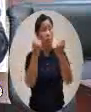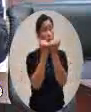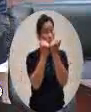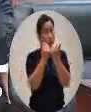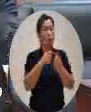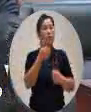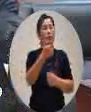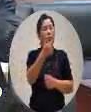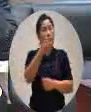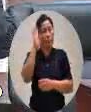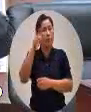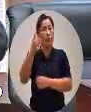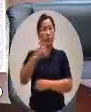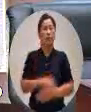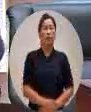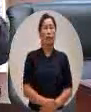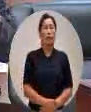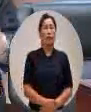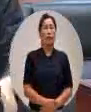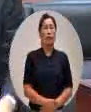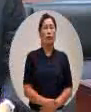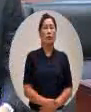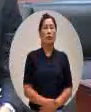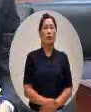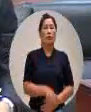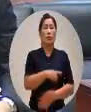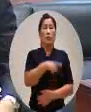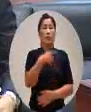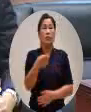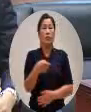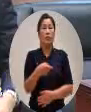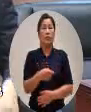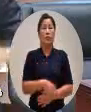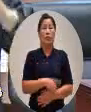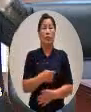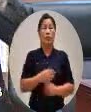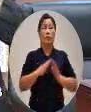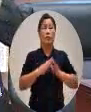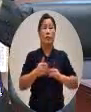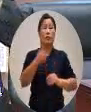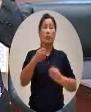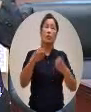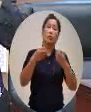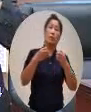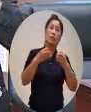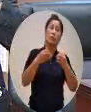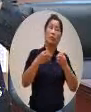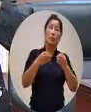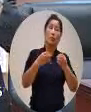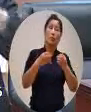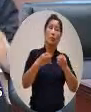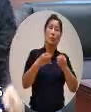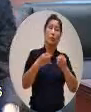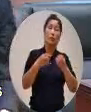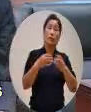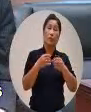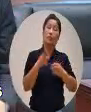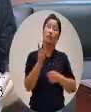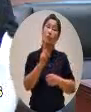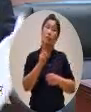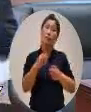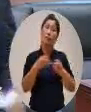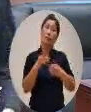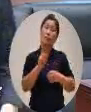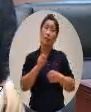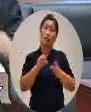非常感謝好再來我想跟市長談一下這個這個所謂的